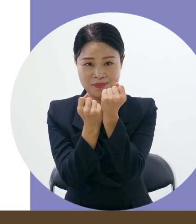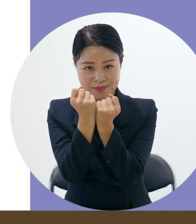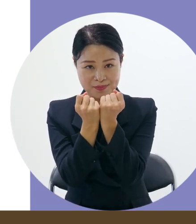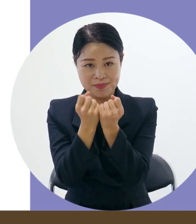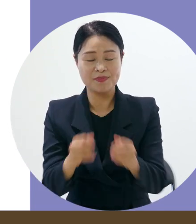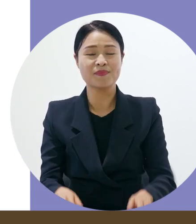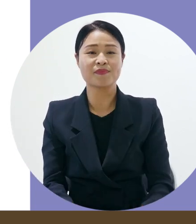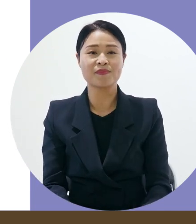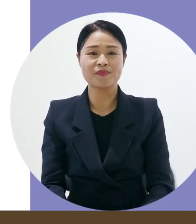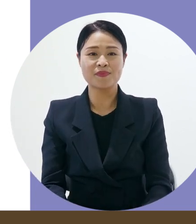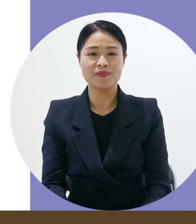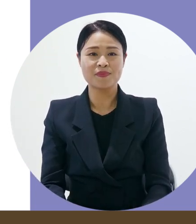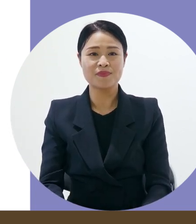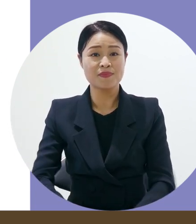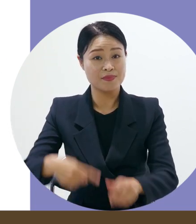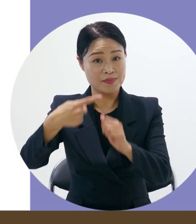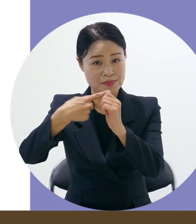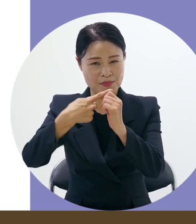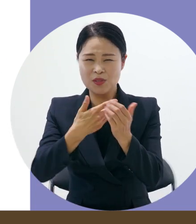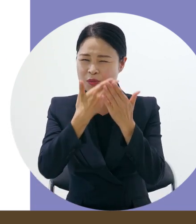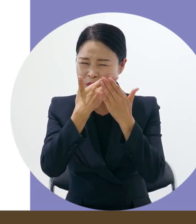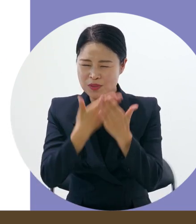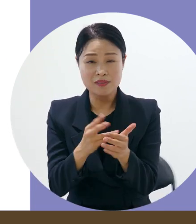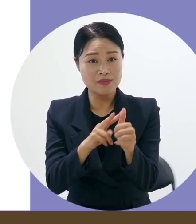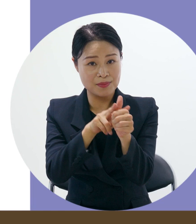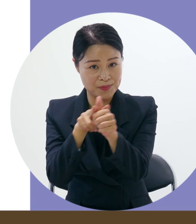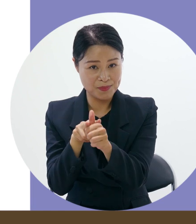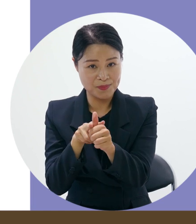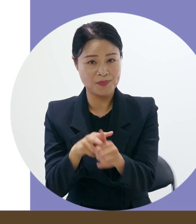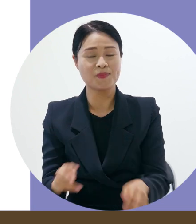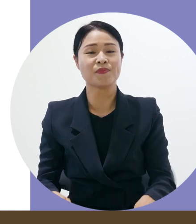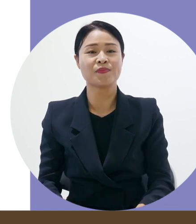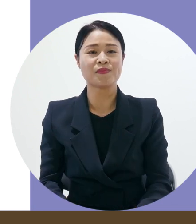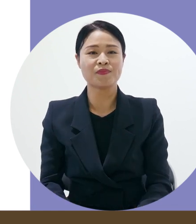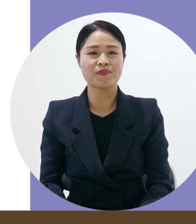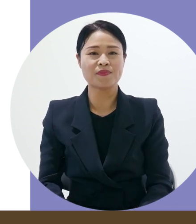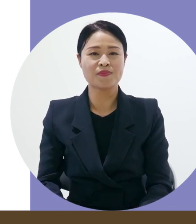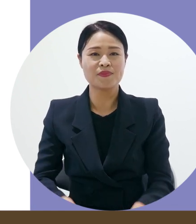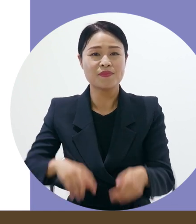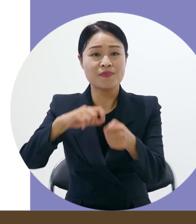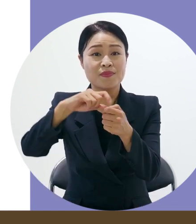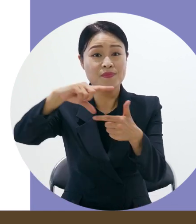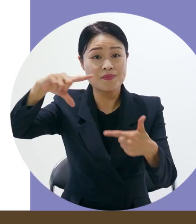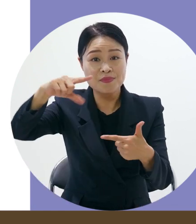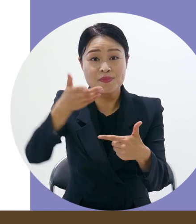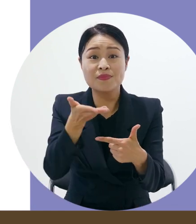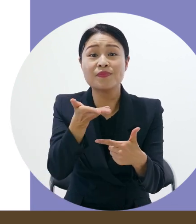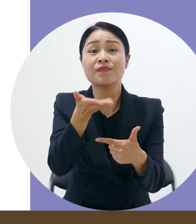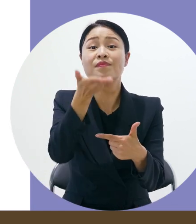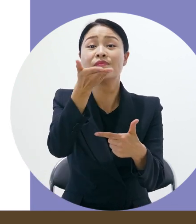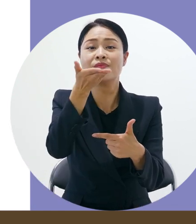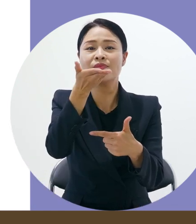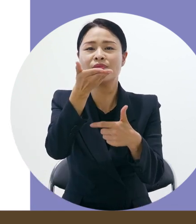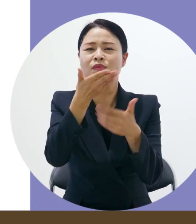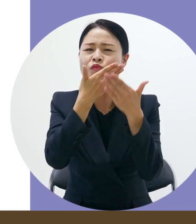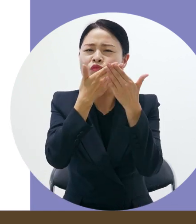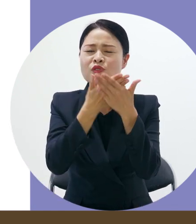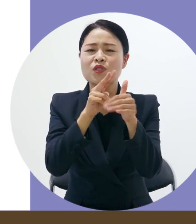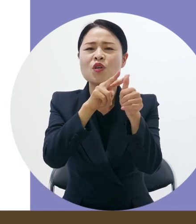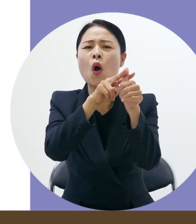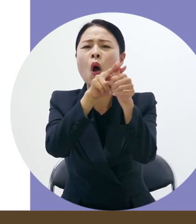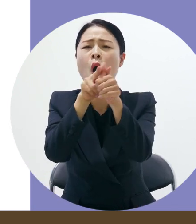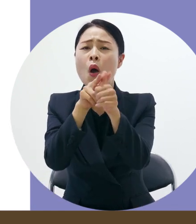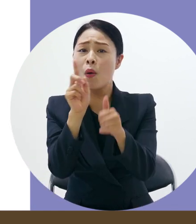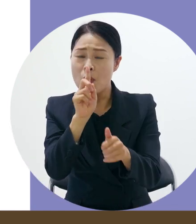살펴보기. 첫 번째, 주요 정보. 화면 상단의 주요 정보에는